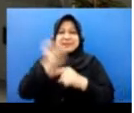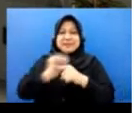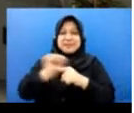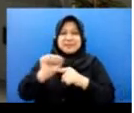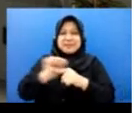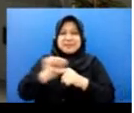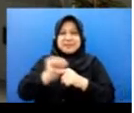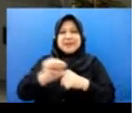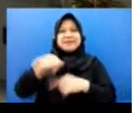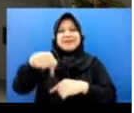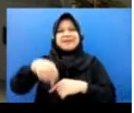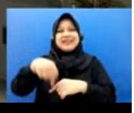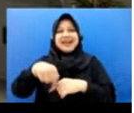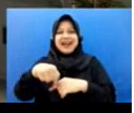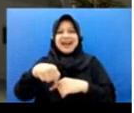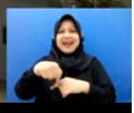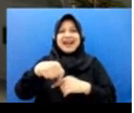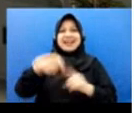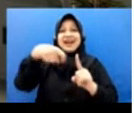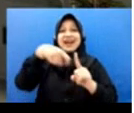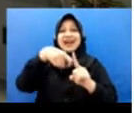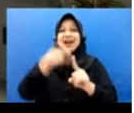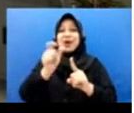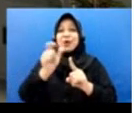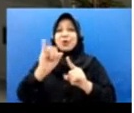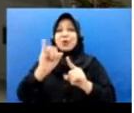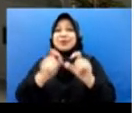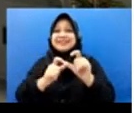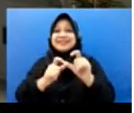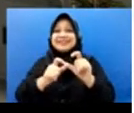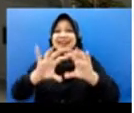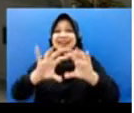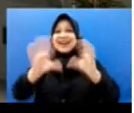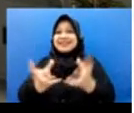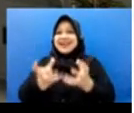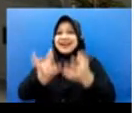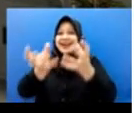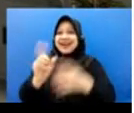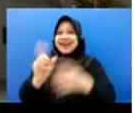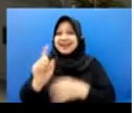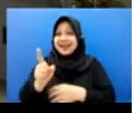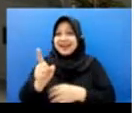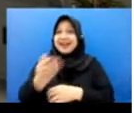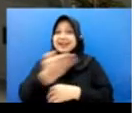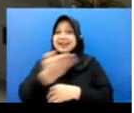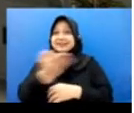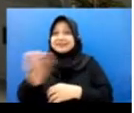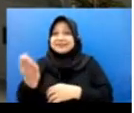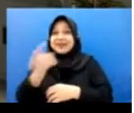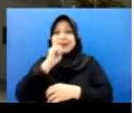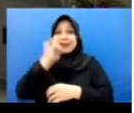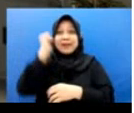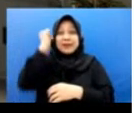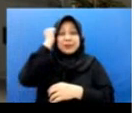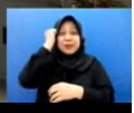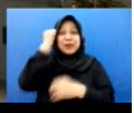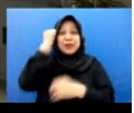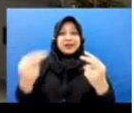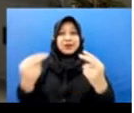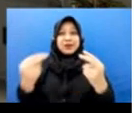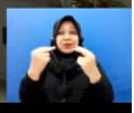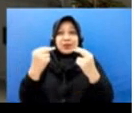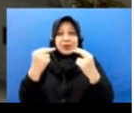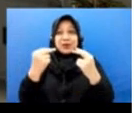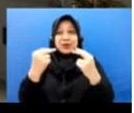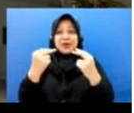kuis berhadiah. Nah, sekali lagi untuk Bapak dan Ibu yang sedang melihat webinar ini, yang bisa mengikuti kuis